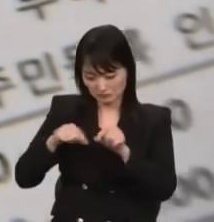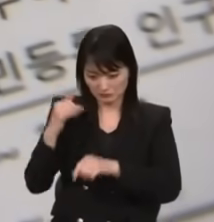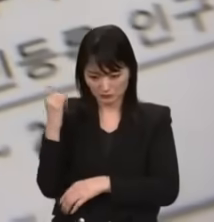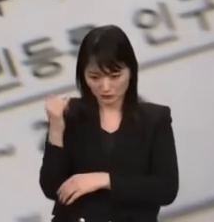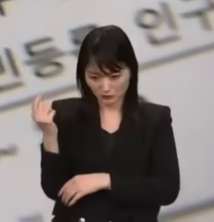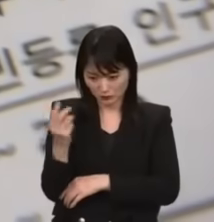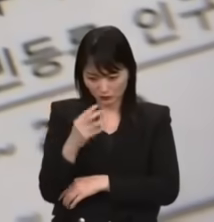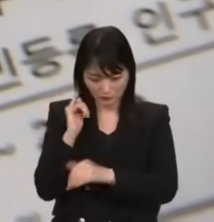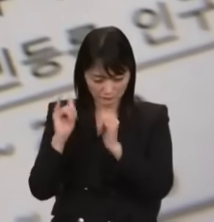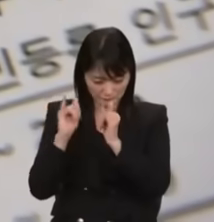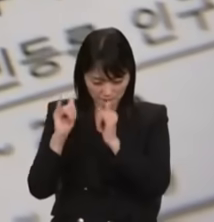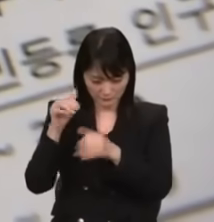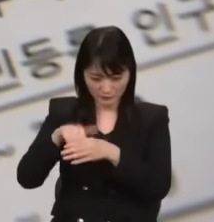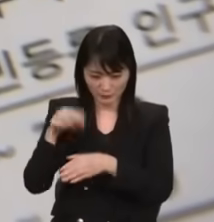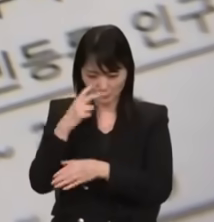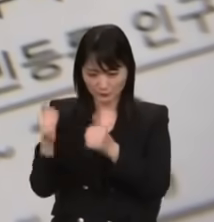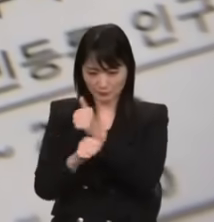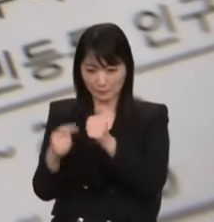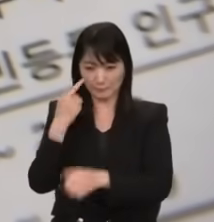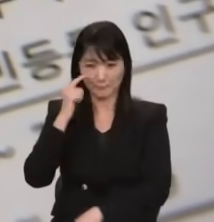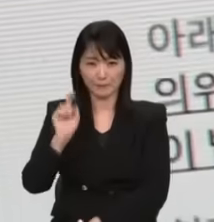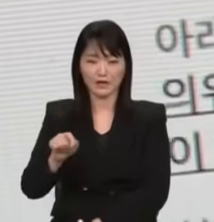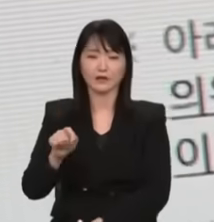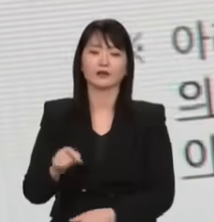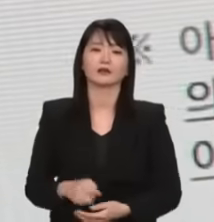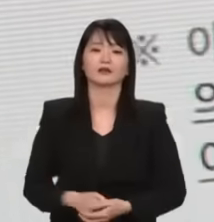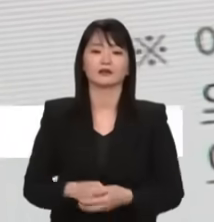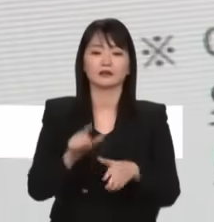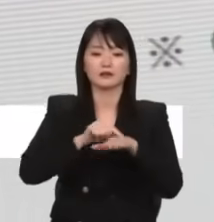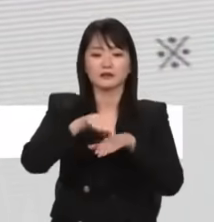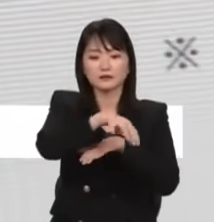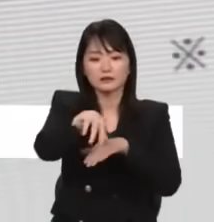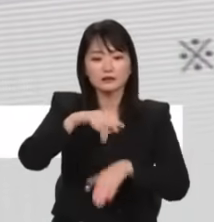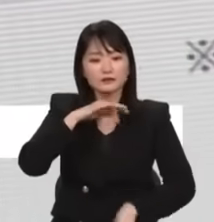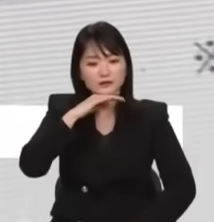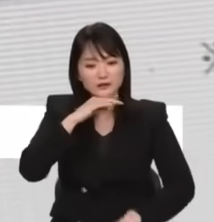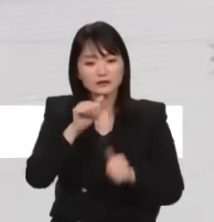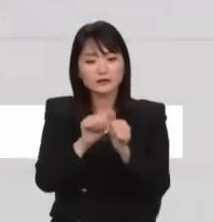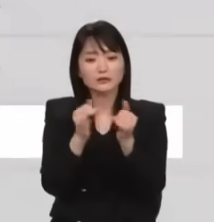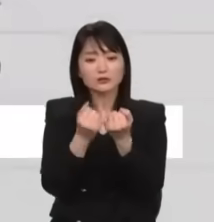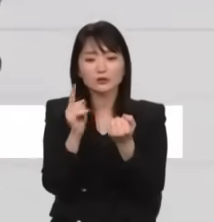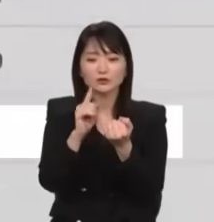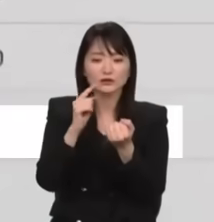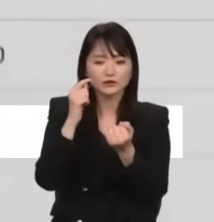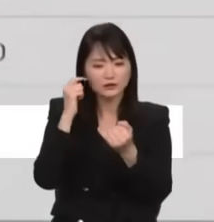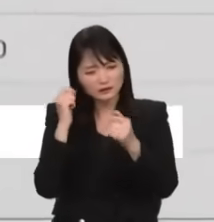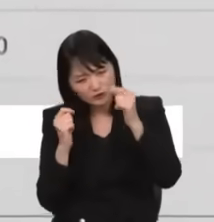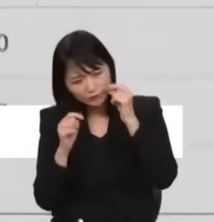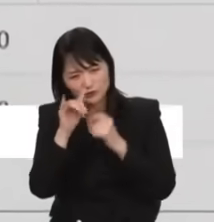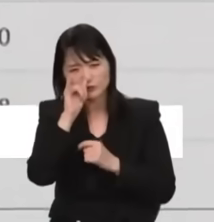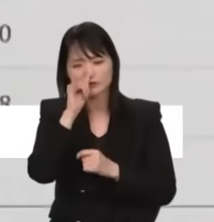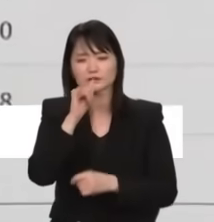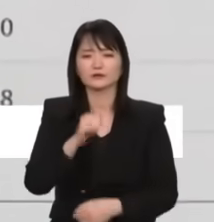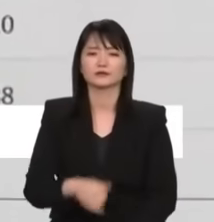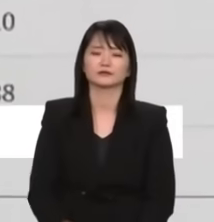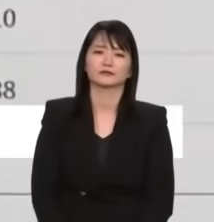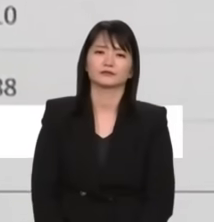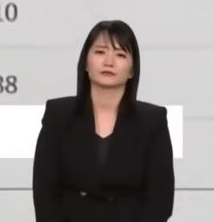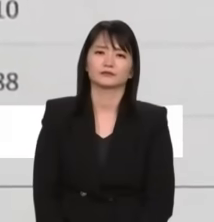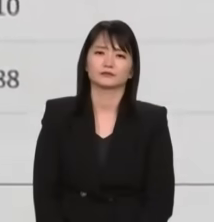전화번호를 썼다가 선관위에 적발됐습니다. 지역이나 연령이나 성별이 어떤 한쪽에 치우쳐 있을 가능성이 있다는